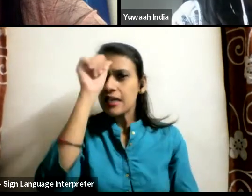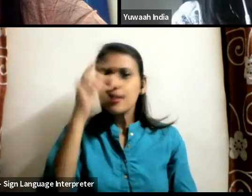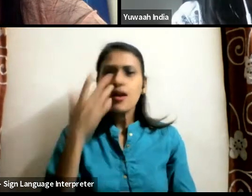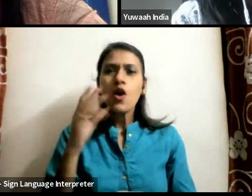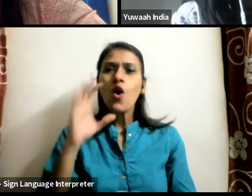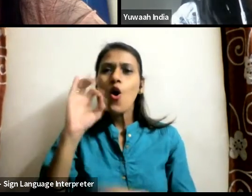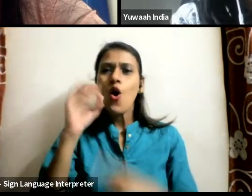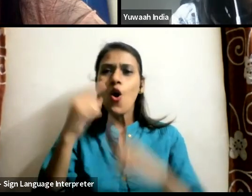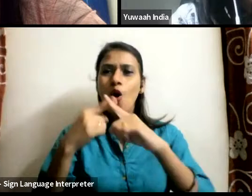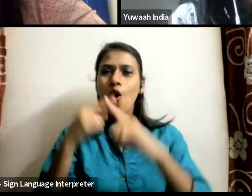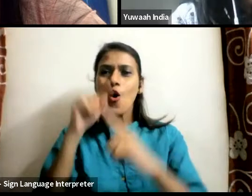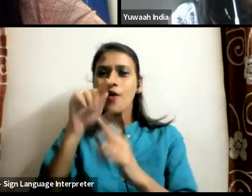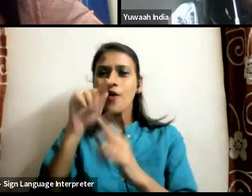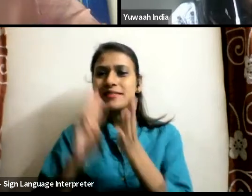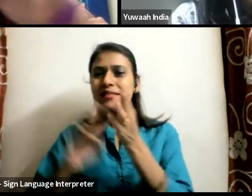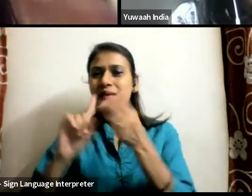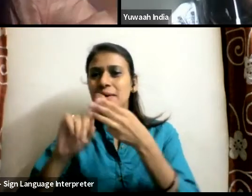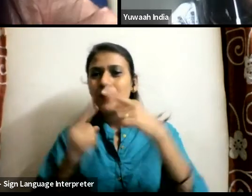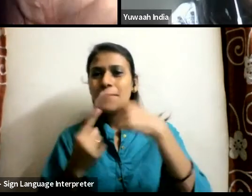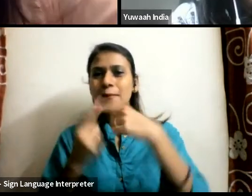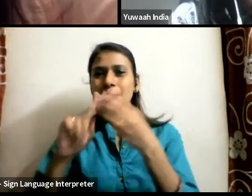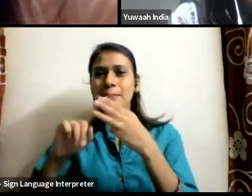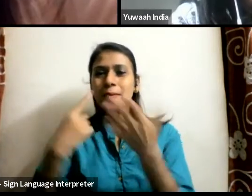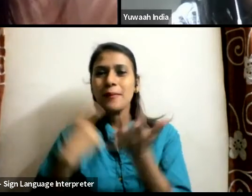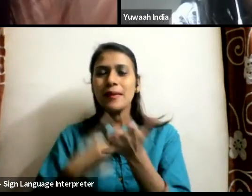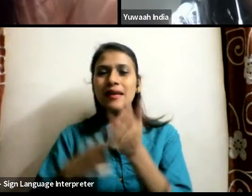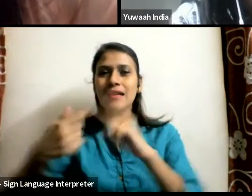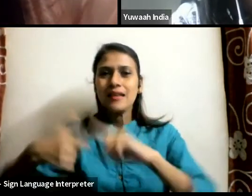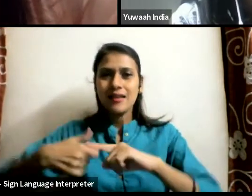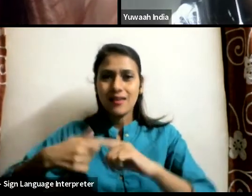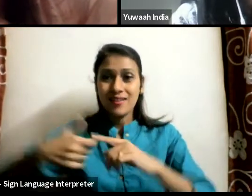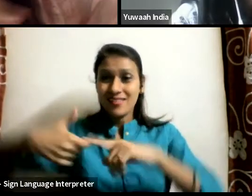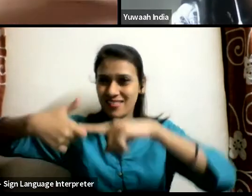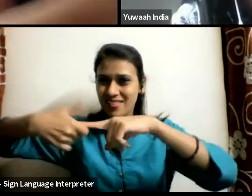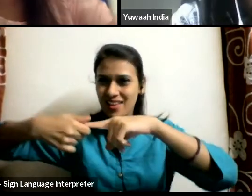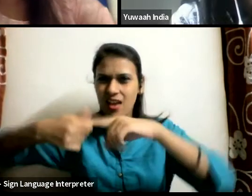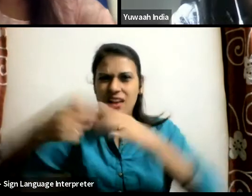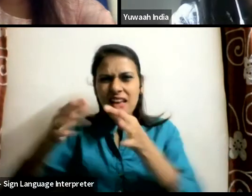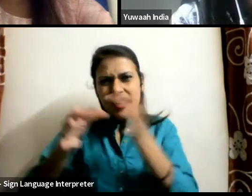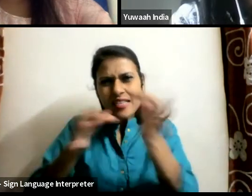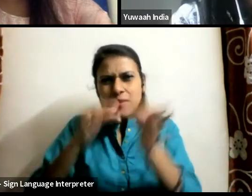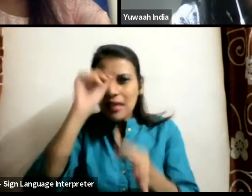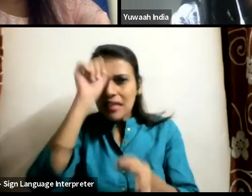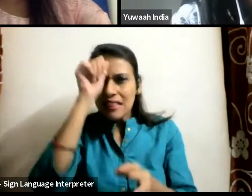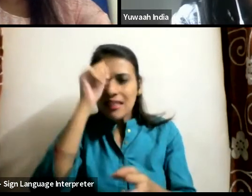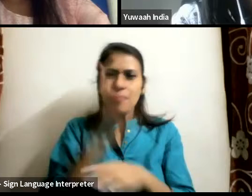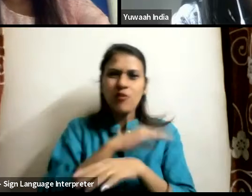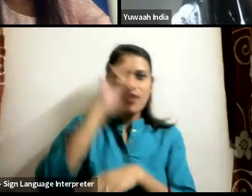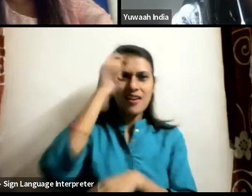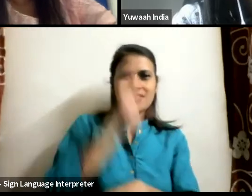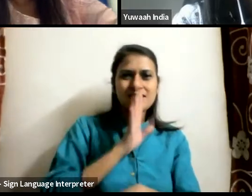कैसे इस्तेमाल करते हैं? हाँ, एक जस्ट होल्ड अ सेकेंड. हाँ ठीक है.